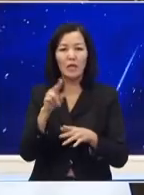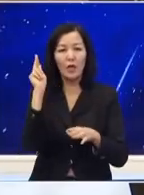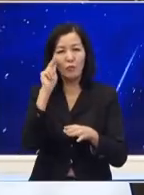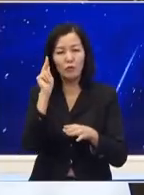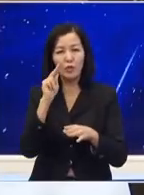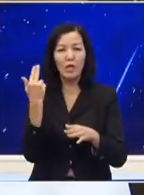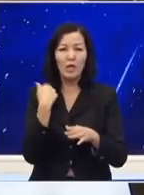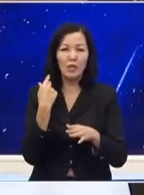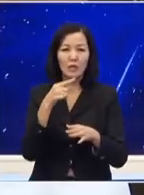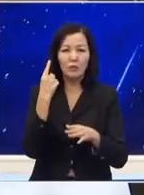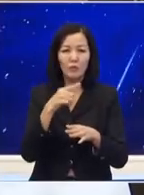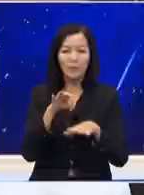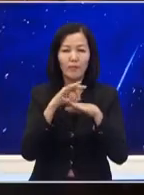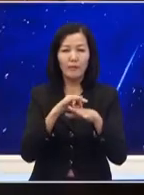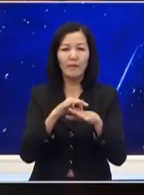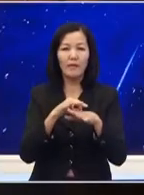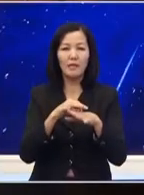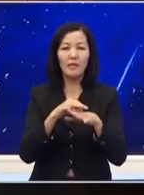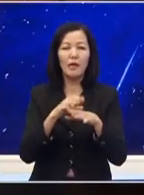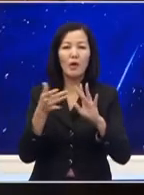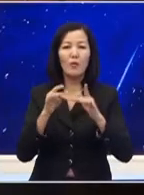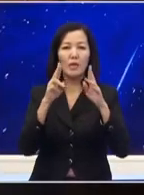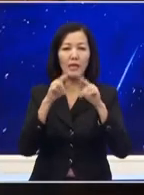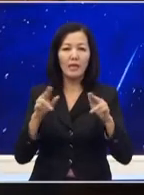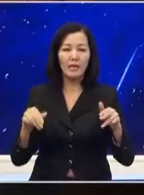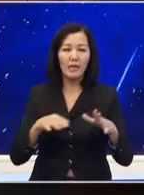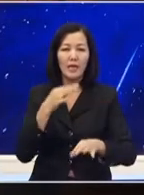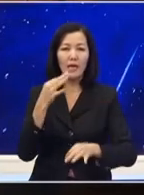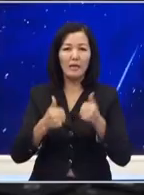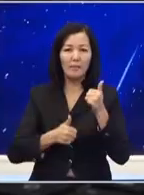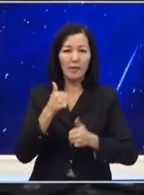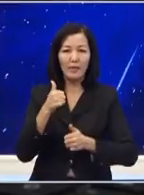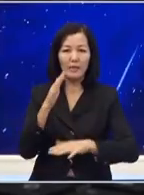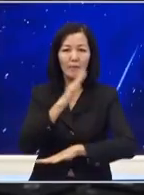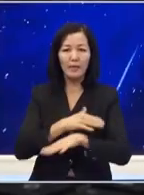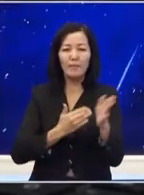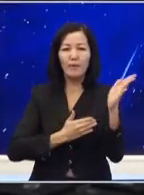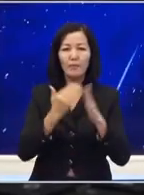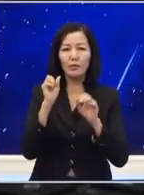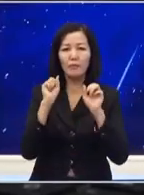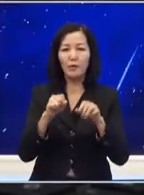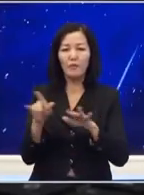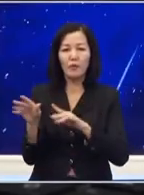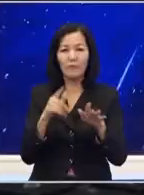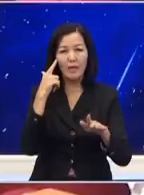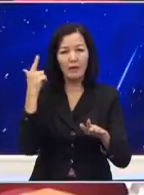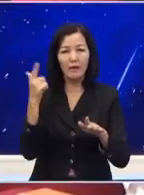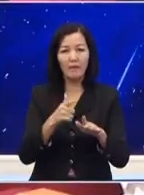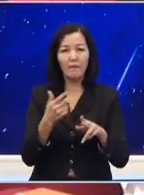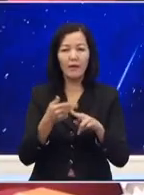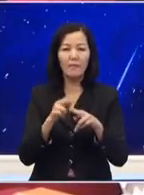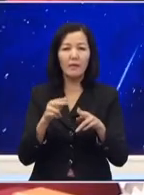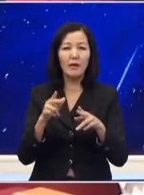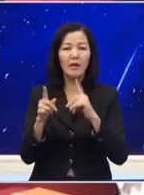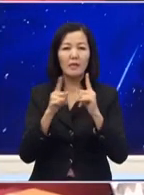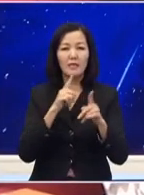обучению английскому языку, проведены онлайн-лагеря, олимпиады, тренинги по повышению правовой и компьютерной грамотности. В